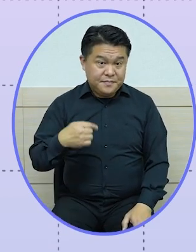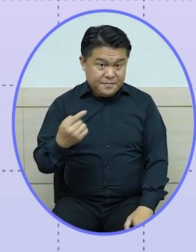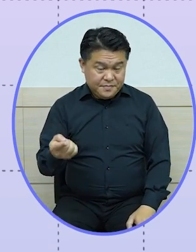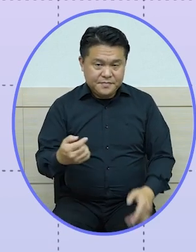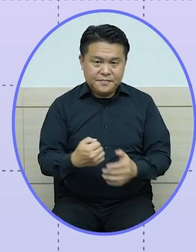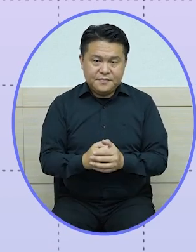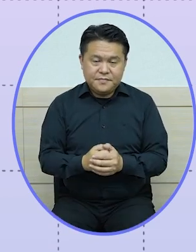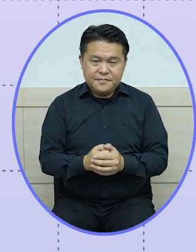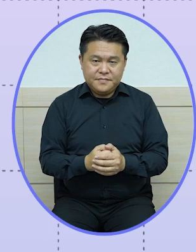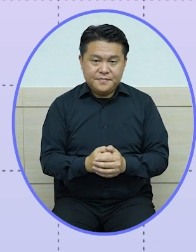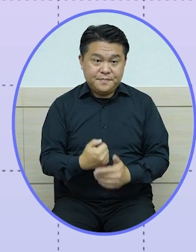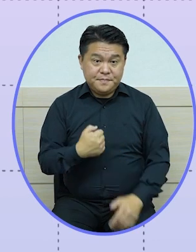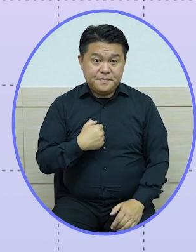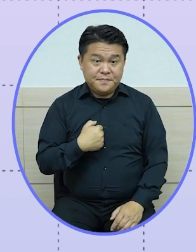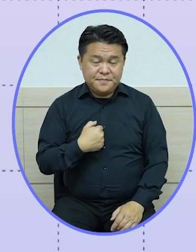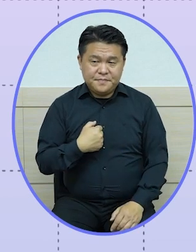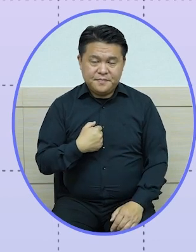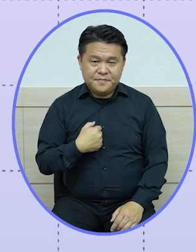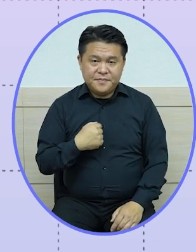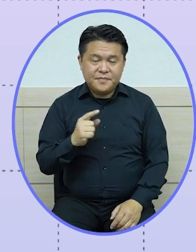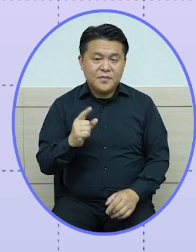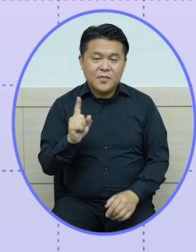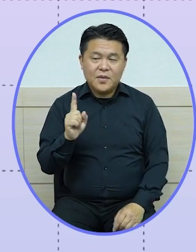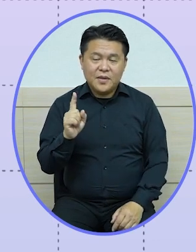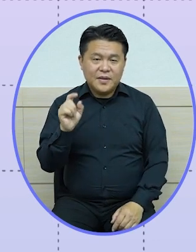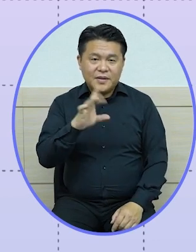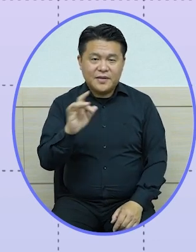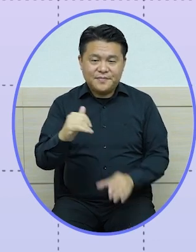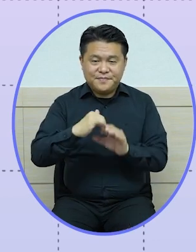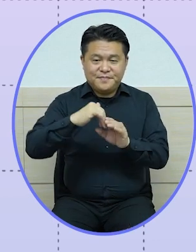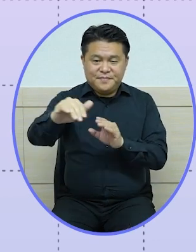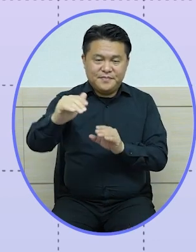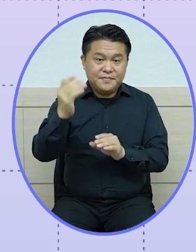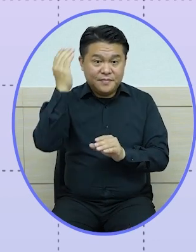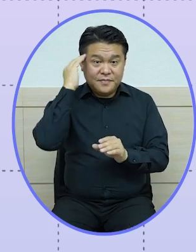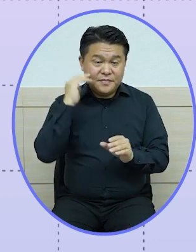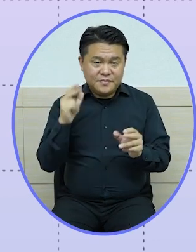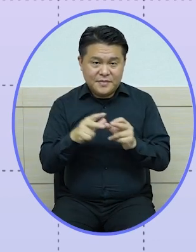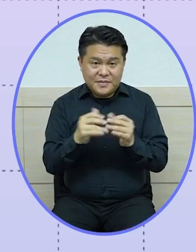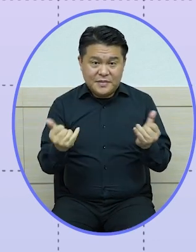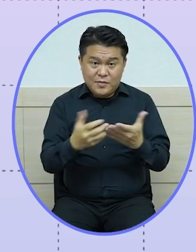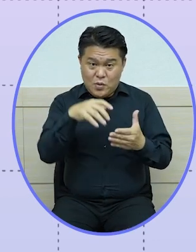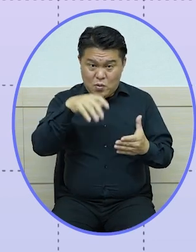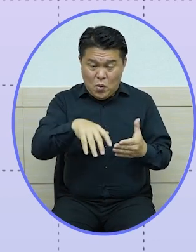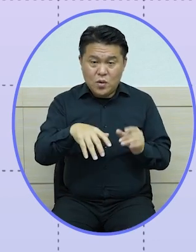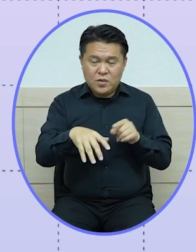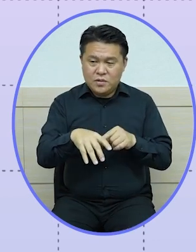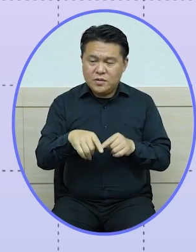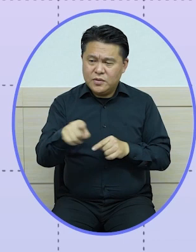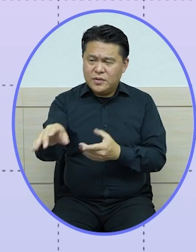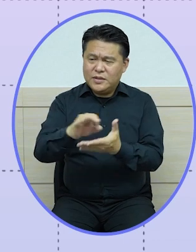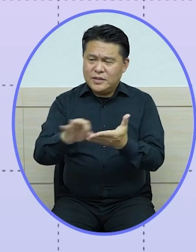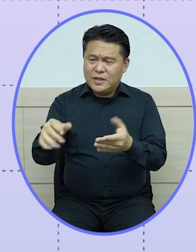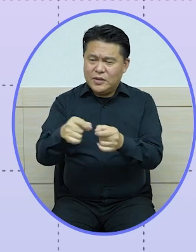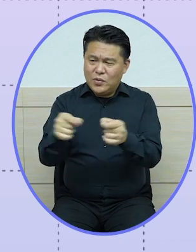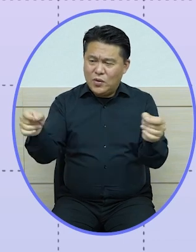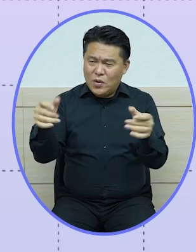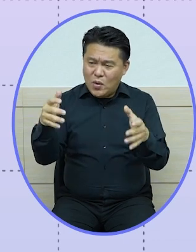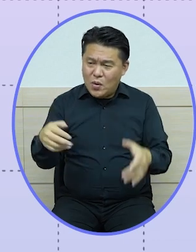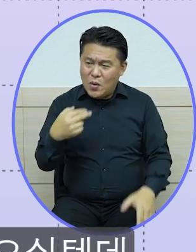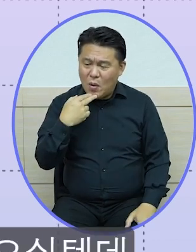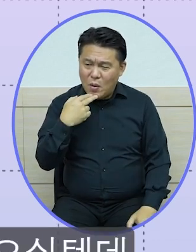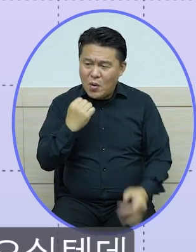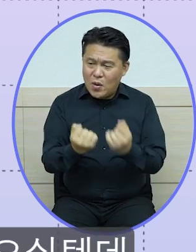그리고 제가 이제 보통 메일을 보낼 거예요. 한국장애인개발원 해가지고 장기간 미사용자로 소명